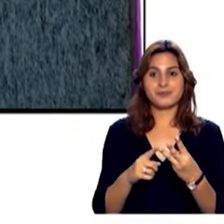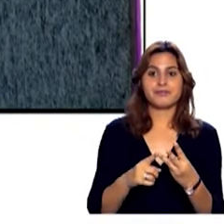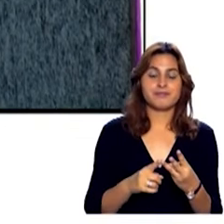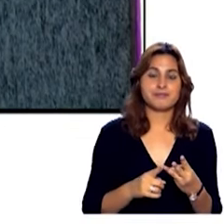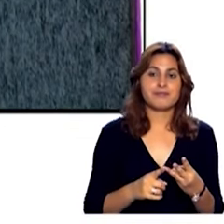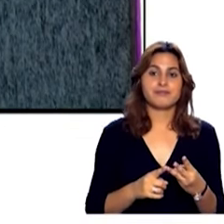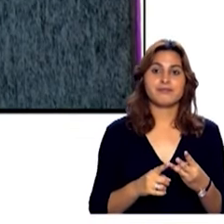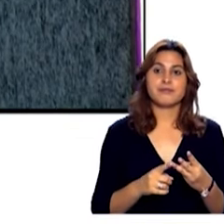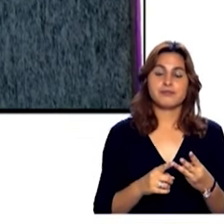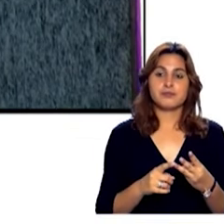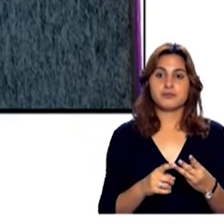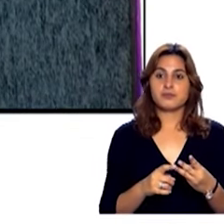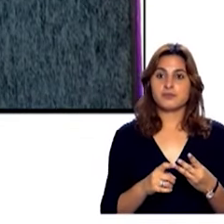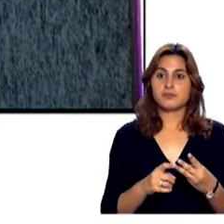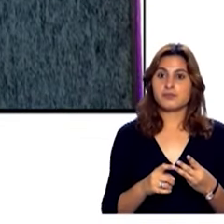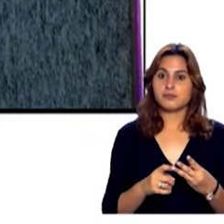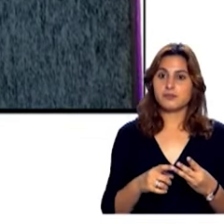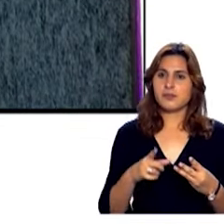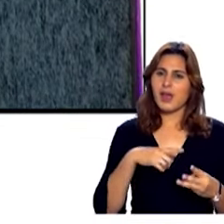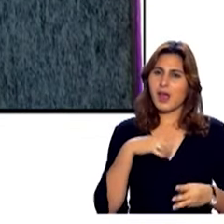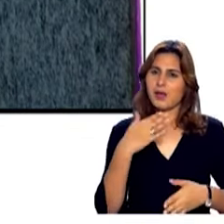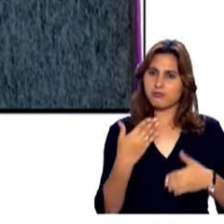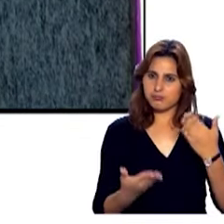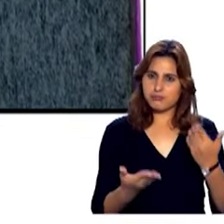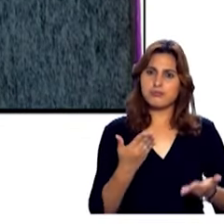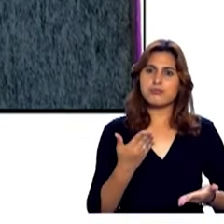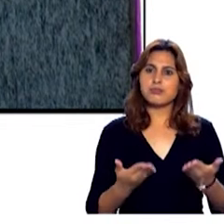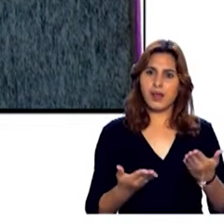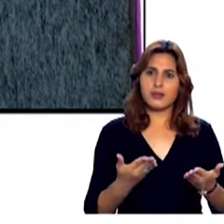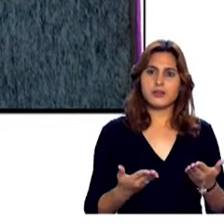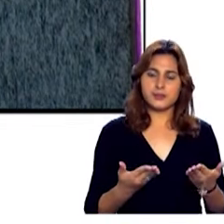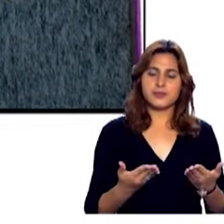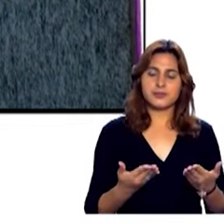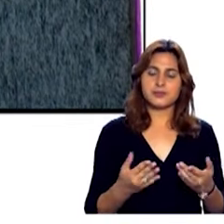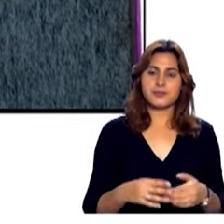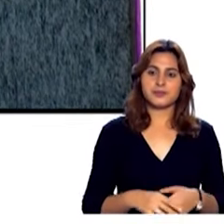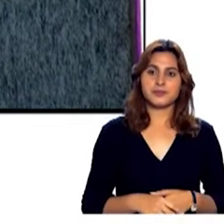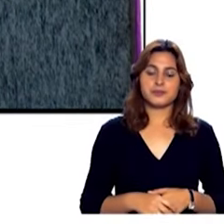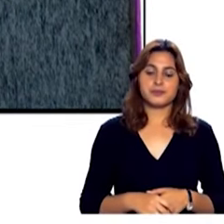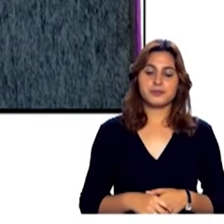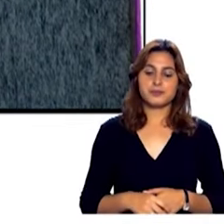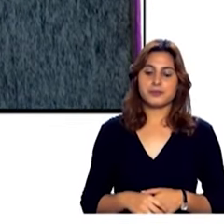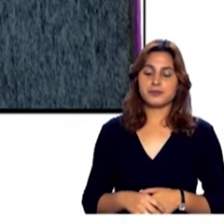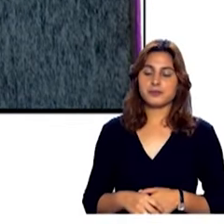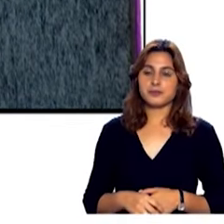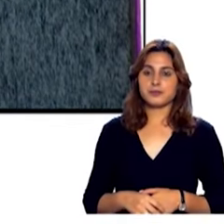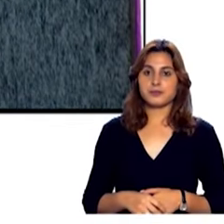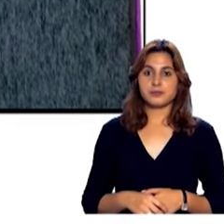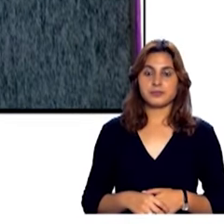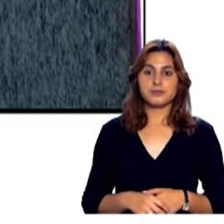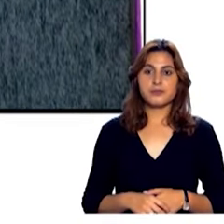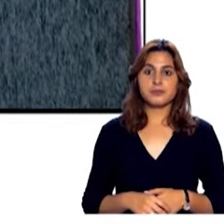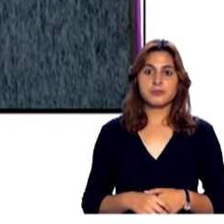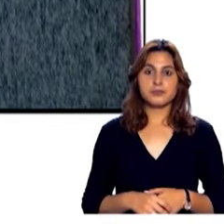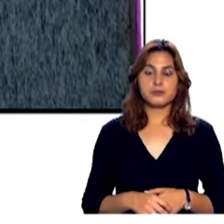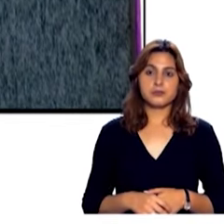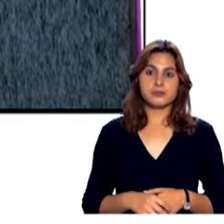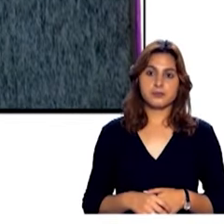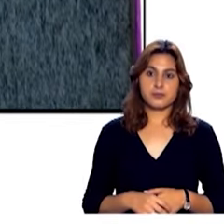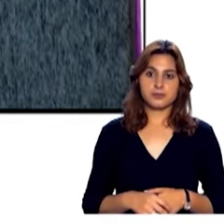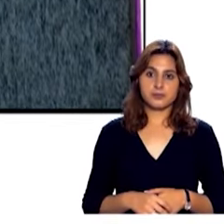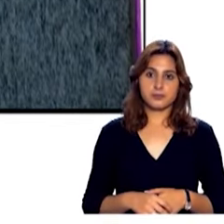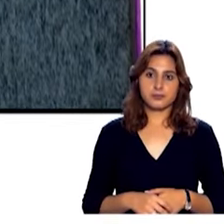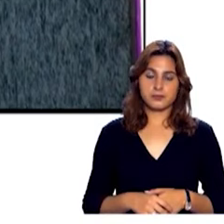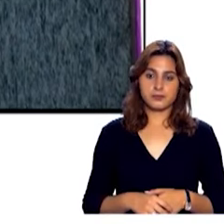Anni di applicazione del del filtro Il contesto